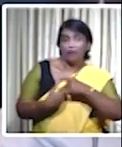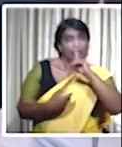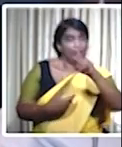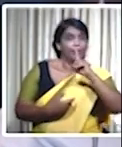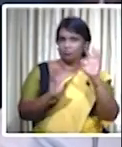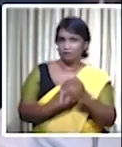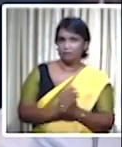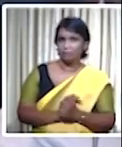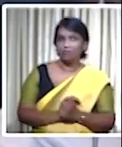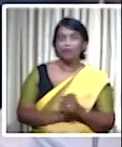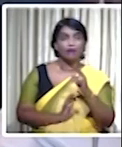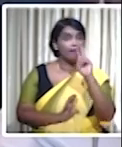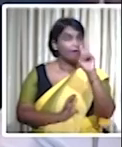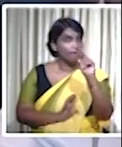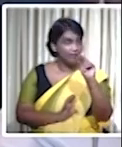प्रकाश कर